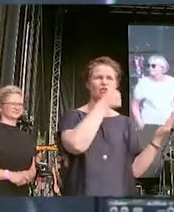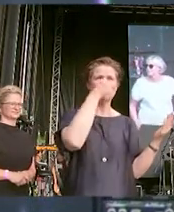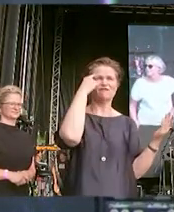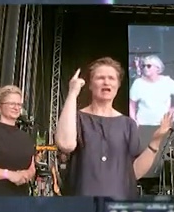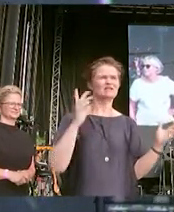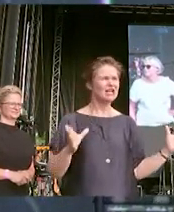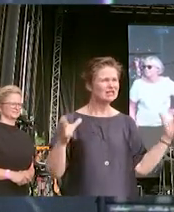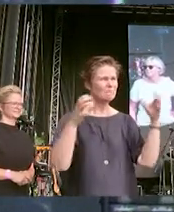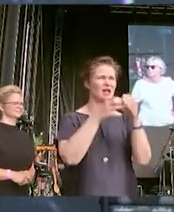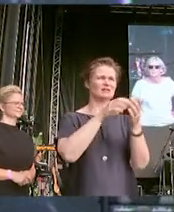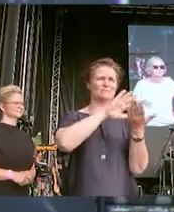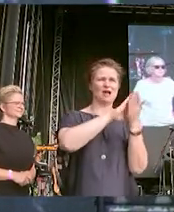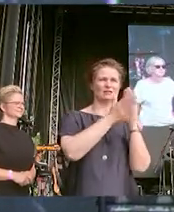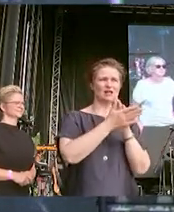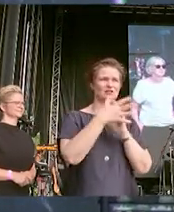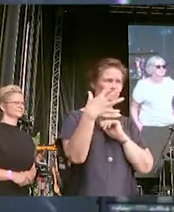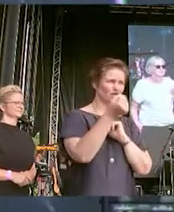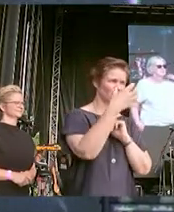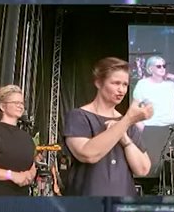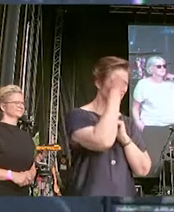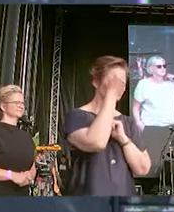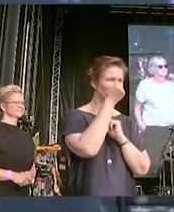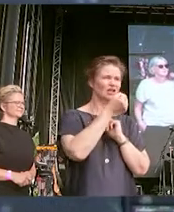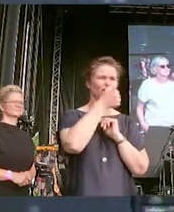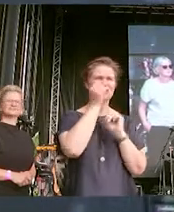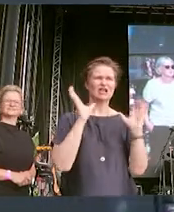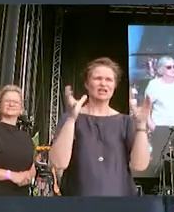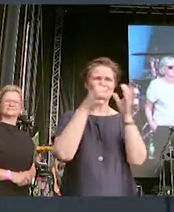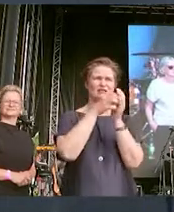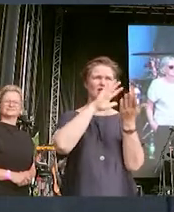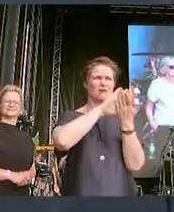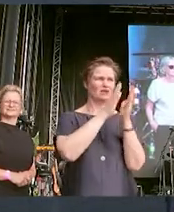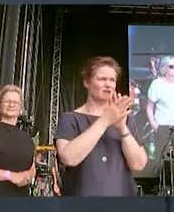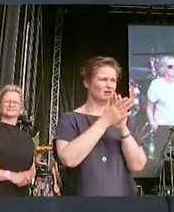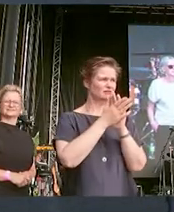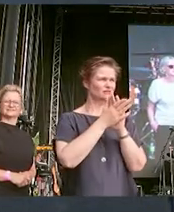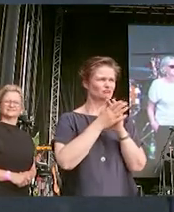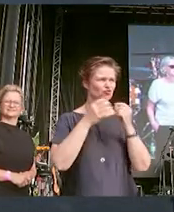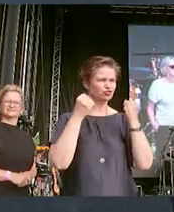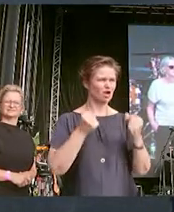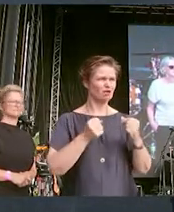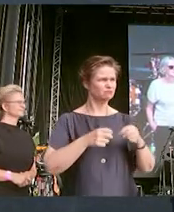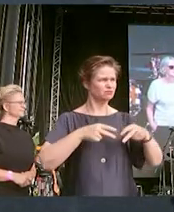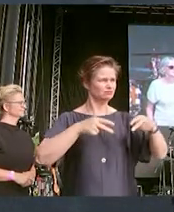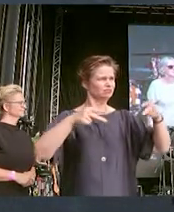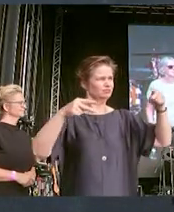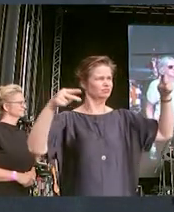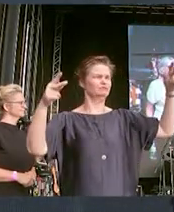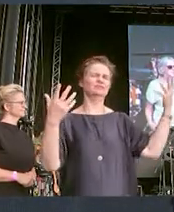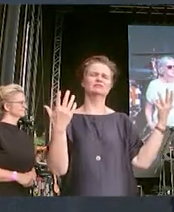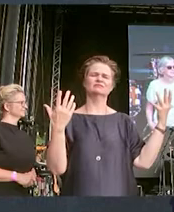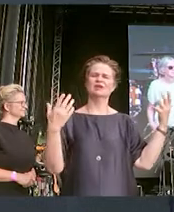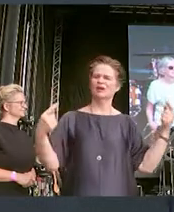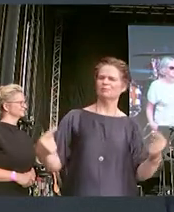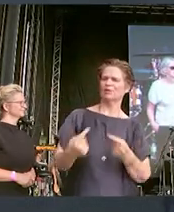gemeinsam handeln können, denn nur gemeinsames Handeln macht uns stark. Im Konflikt